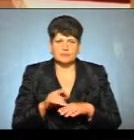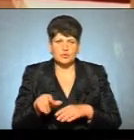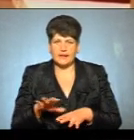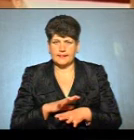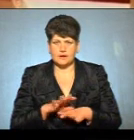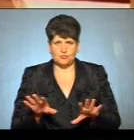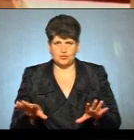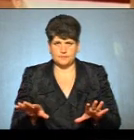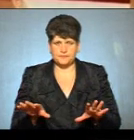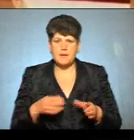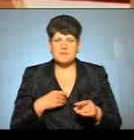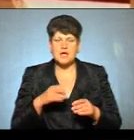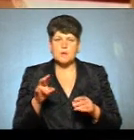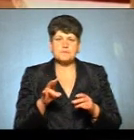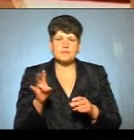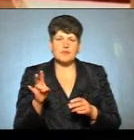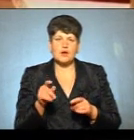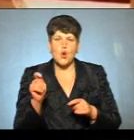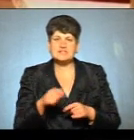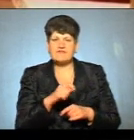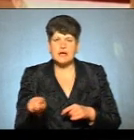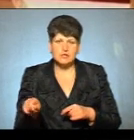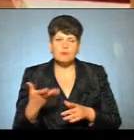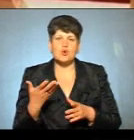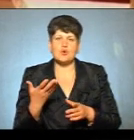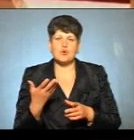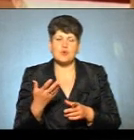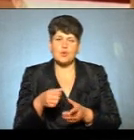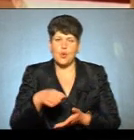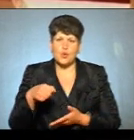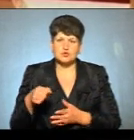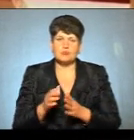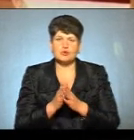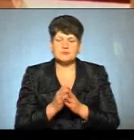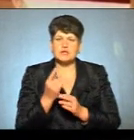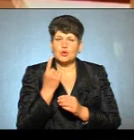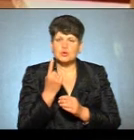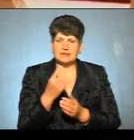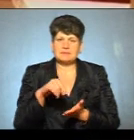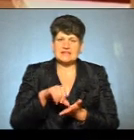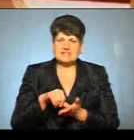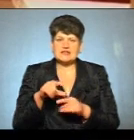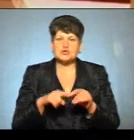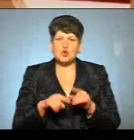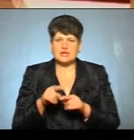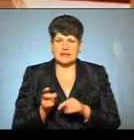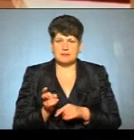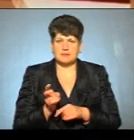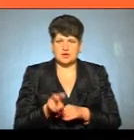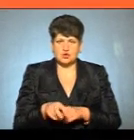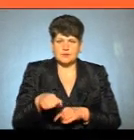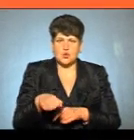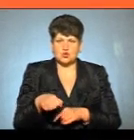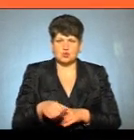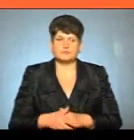людей. Ми освятимо кошики, просимо, щоб тільки один представник від родини приходив з